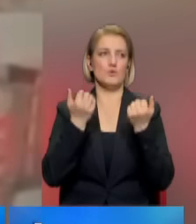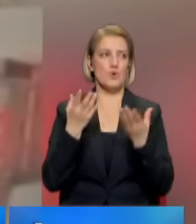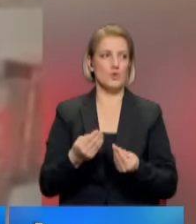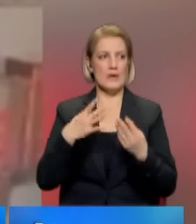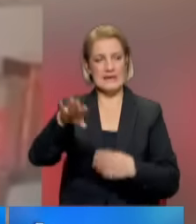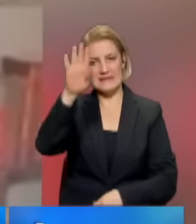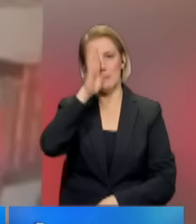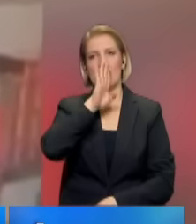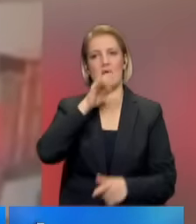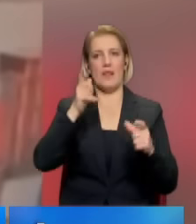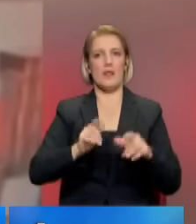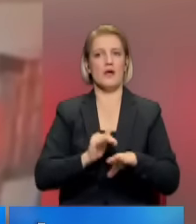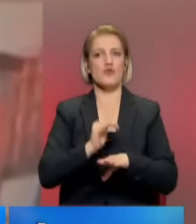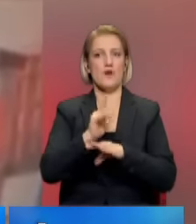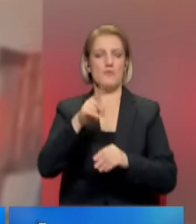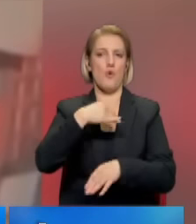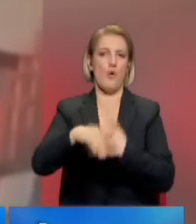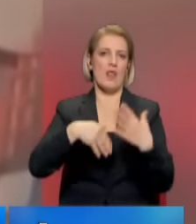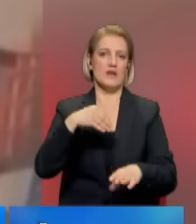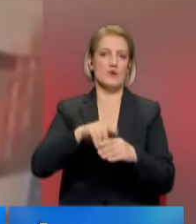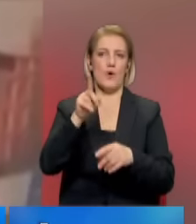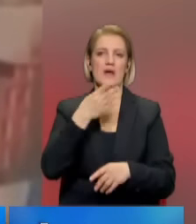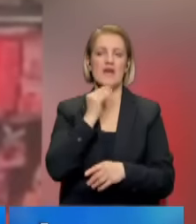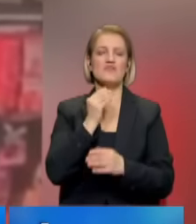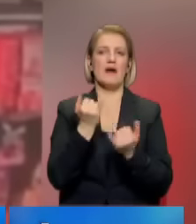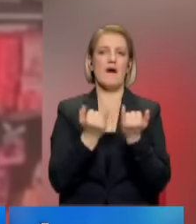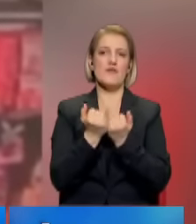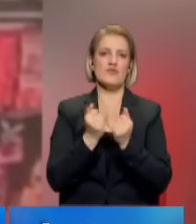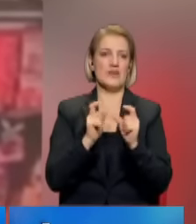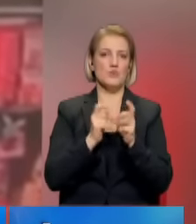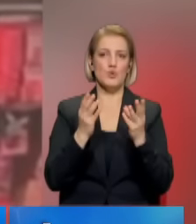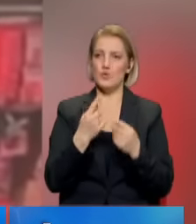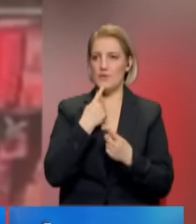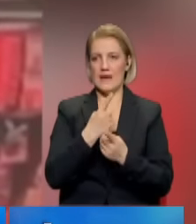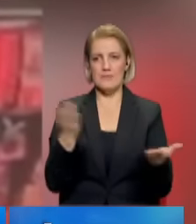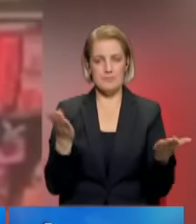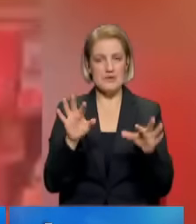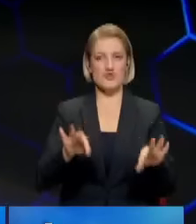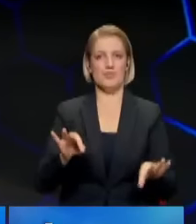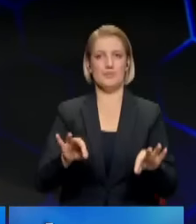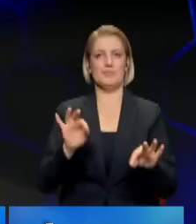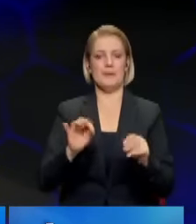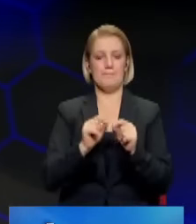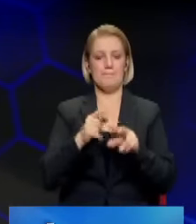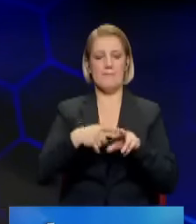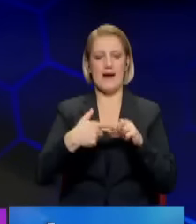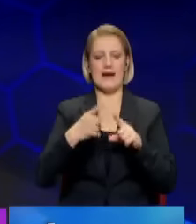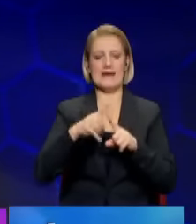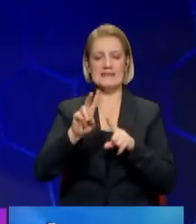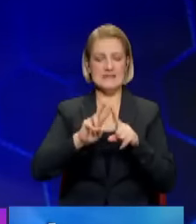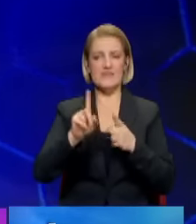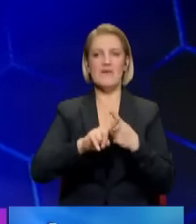diyelim. İstanbul Kağıthane'de yaşanan bu olay içinde o genç kardeşimize geçmiş olsun diyelim. Şimdi Bartın'a ve